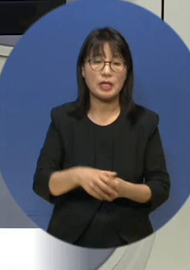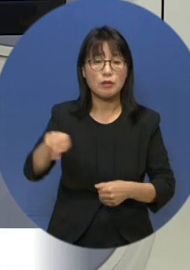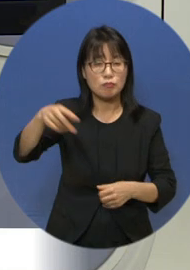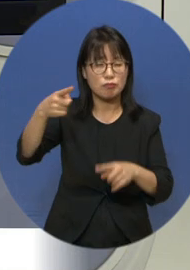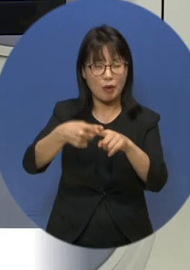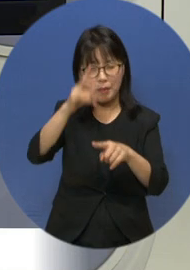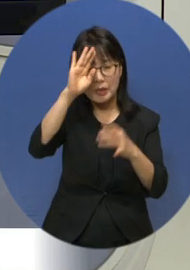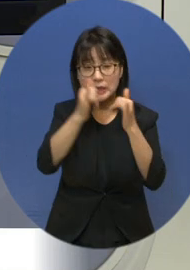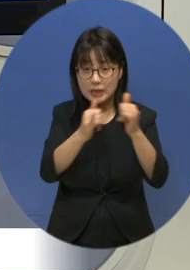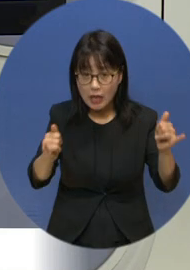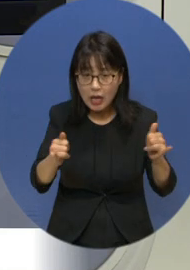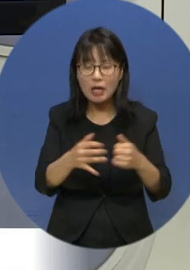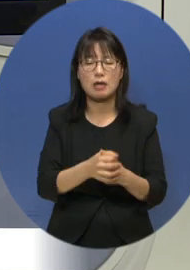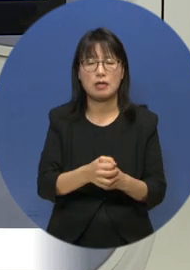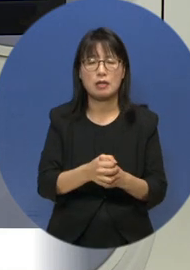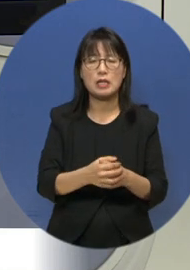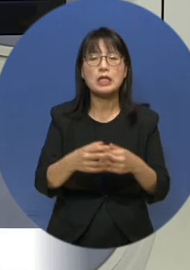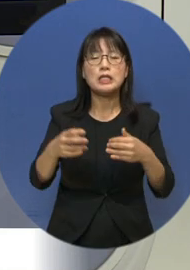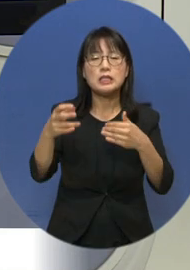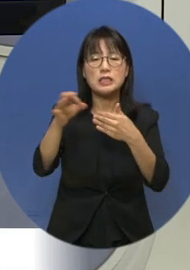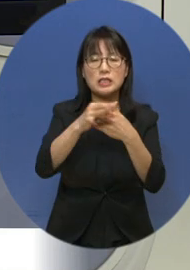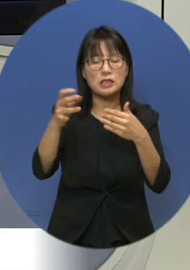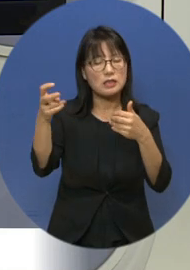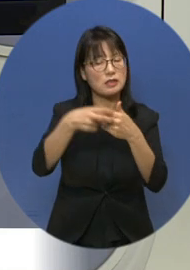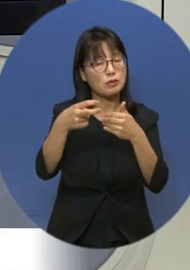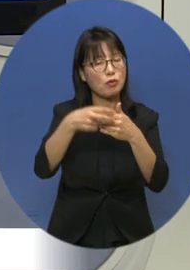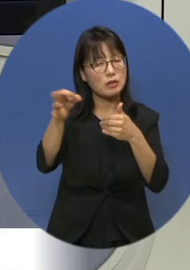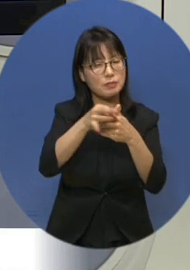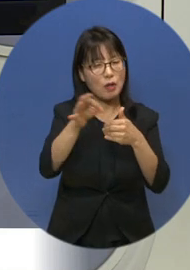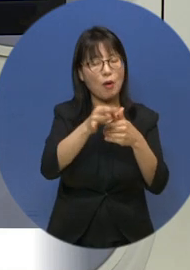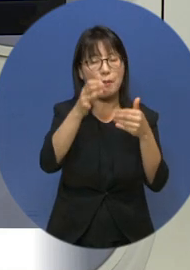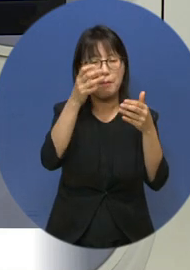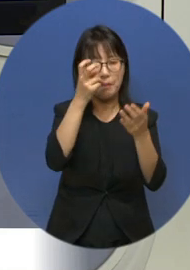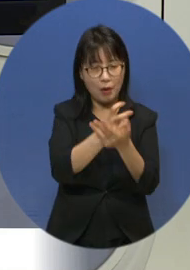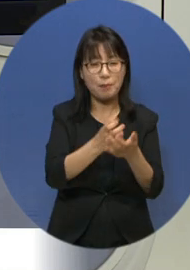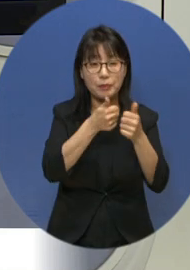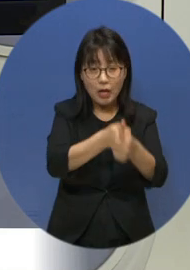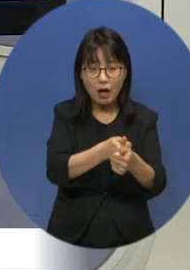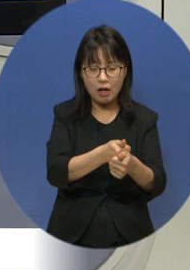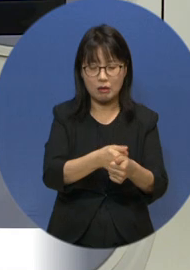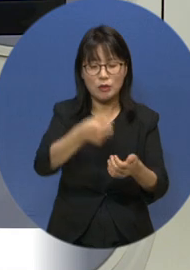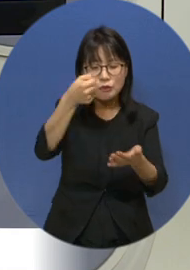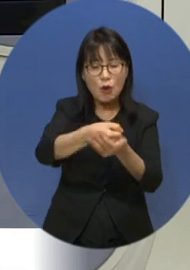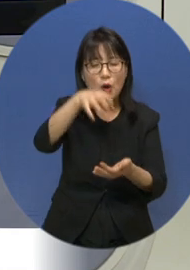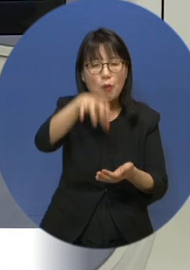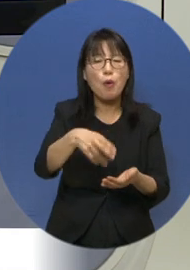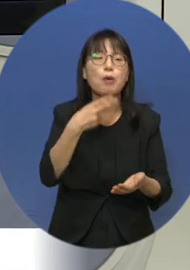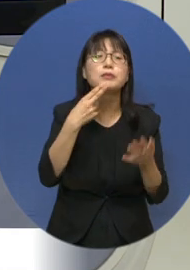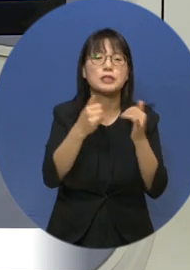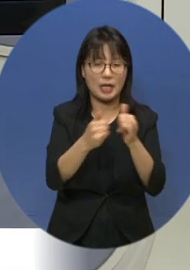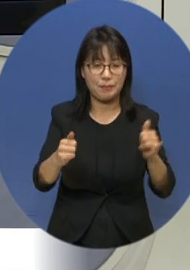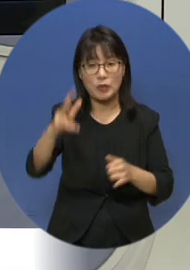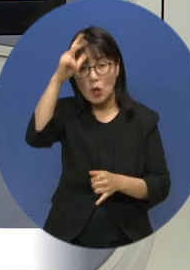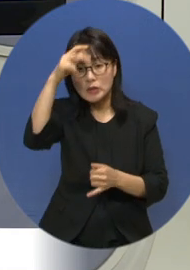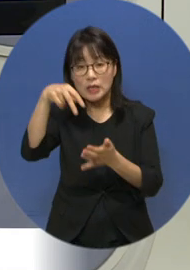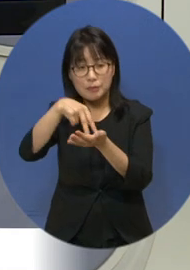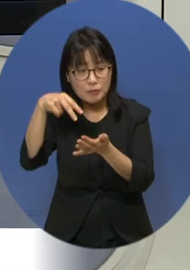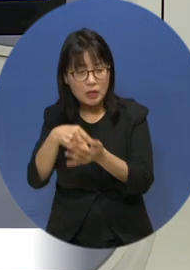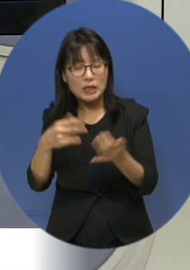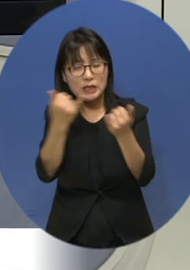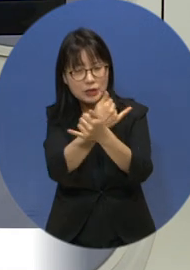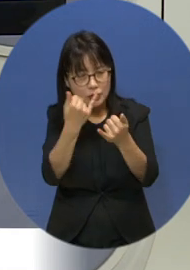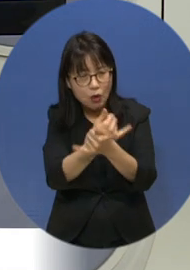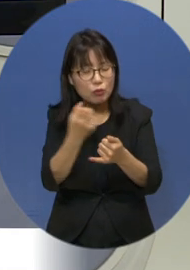시행령 제 2조 제 1호에 따라 일정한 거소가 없는 사람으로서 경찰관서에 서우 연구자로